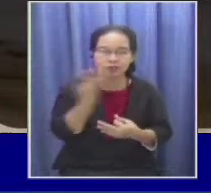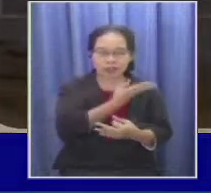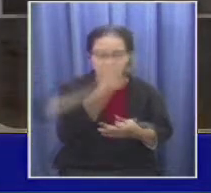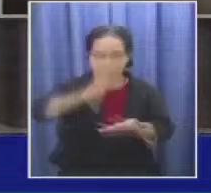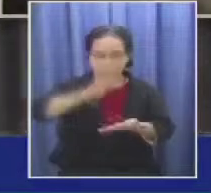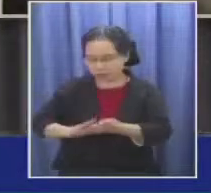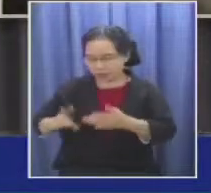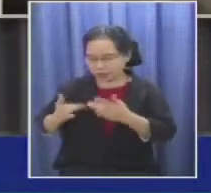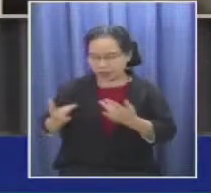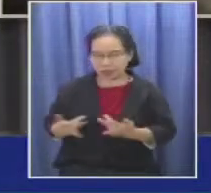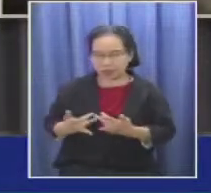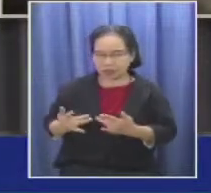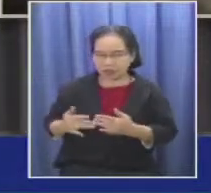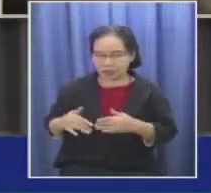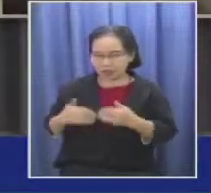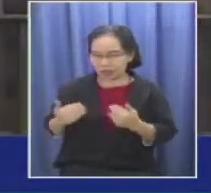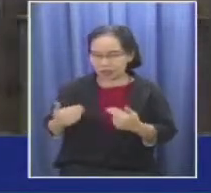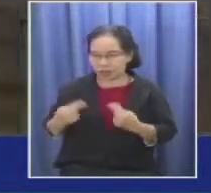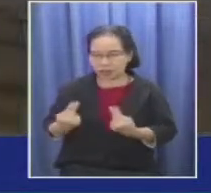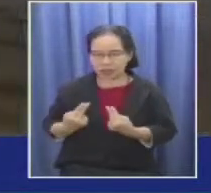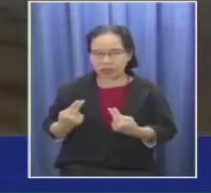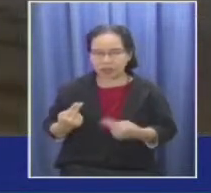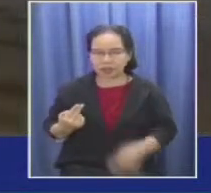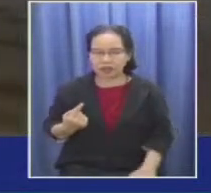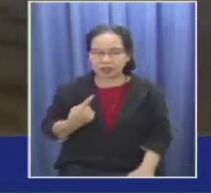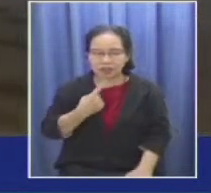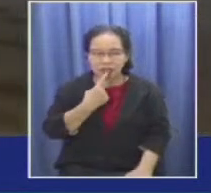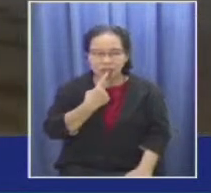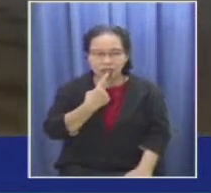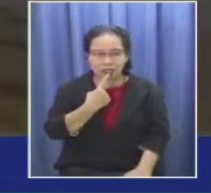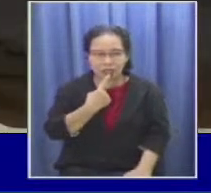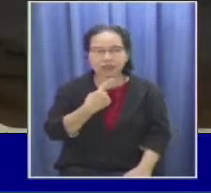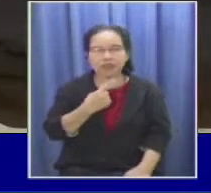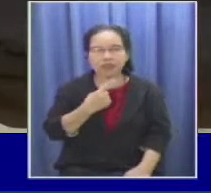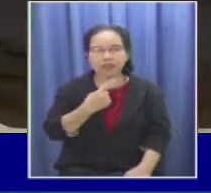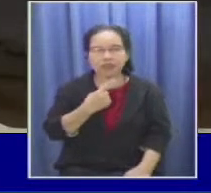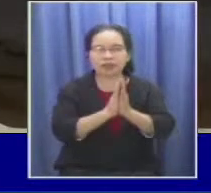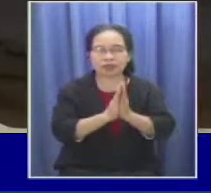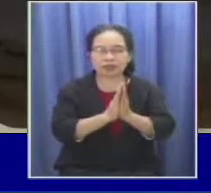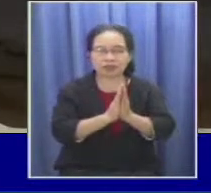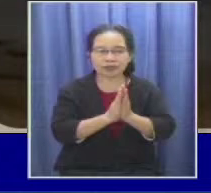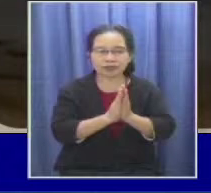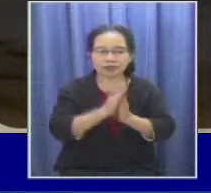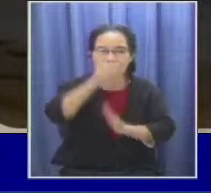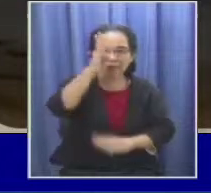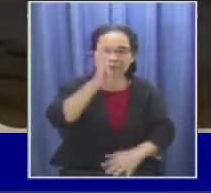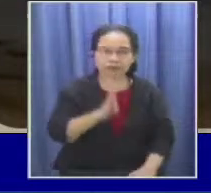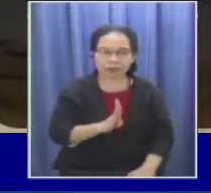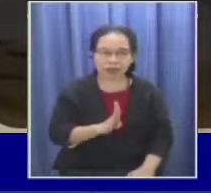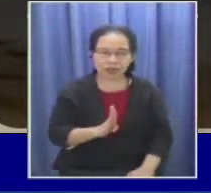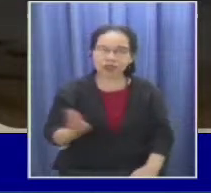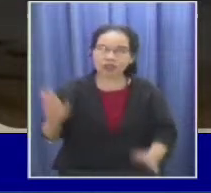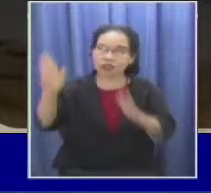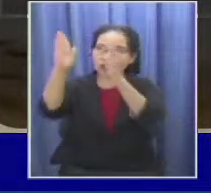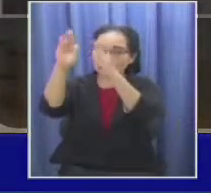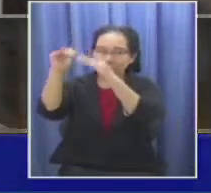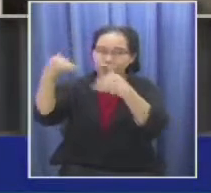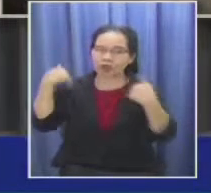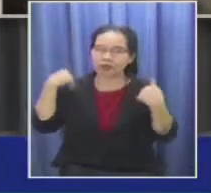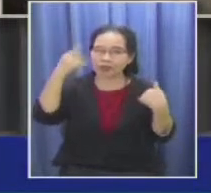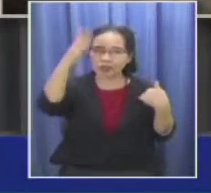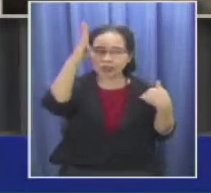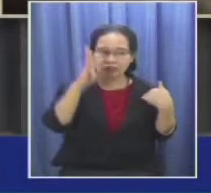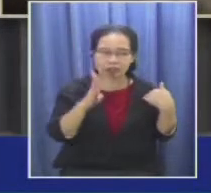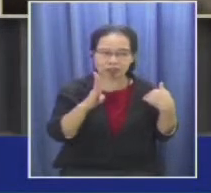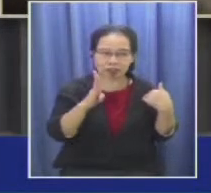kode yɛn ndwa ne kɔhwɛbea na sɛ yɛhunu Nyankopɔn asɛm no a yɛbɛsua sɛ bɛte yɛ akoma mu a